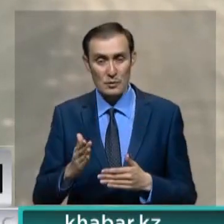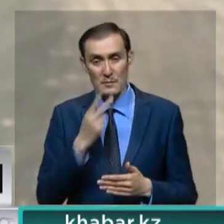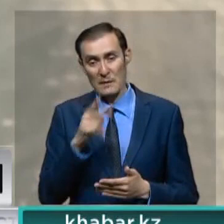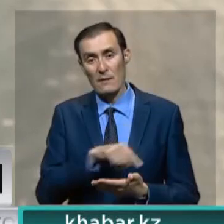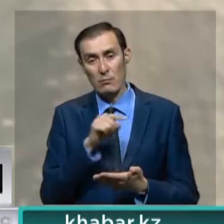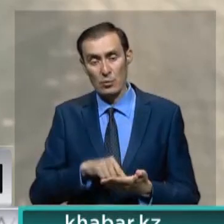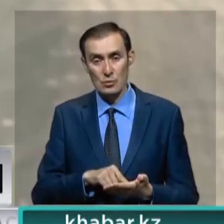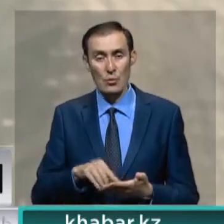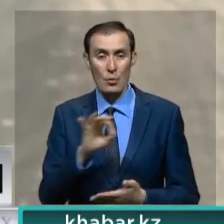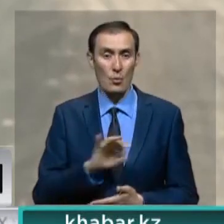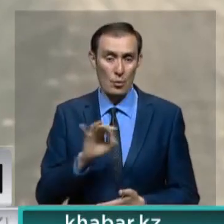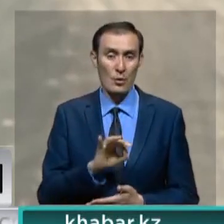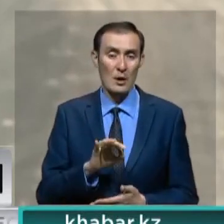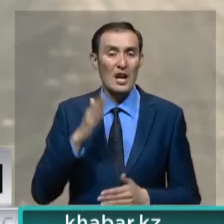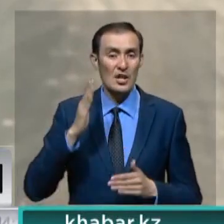вопрос